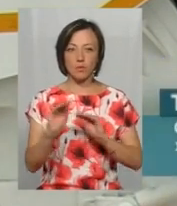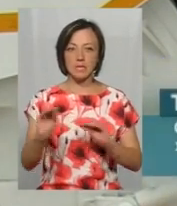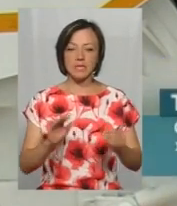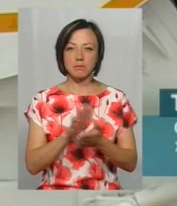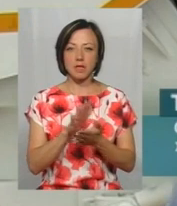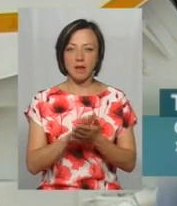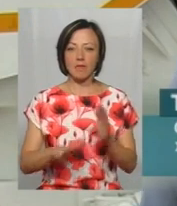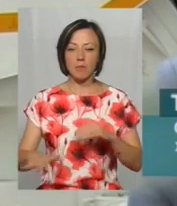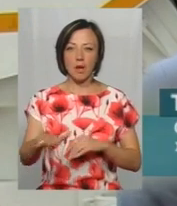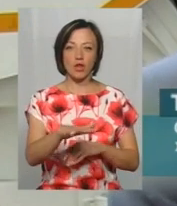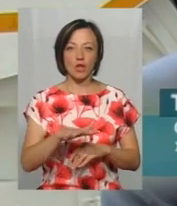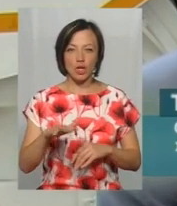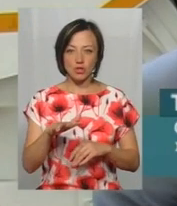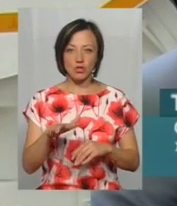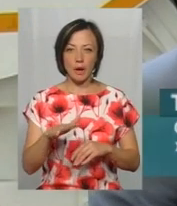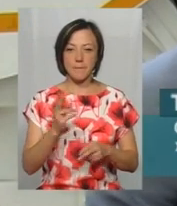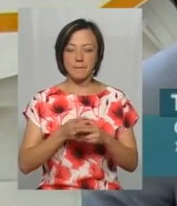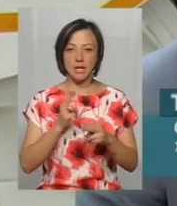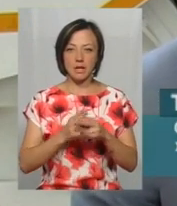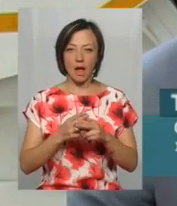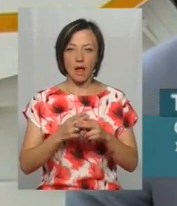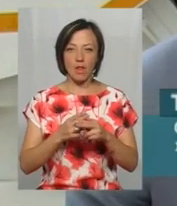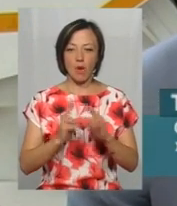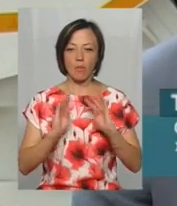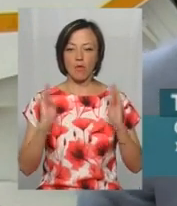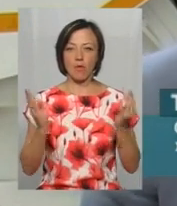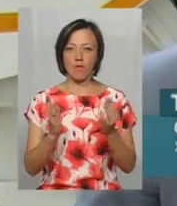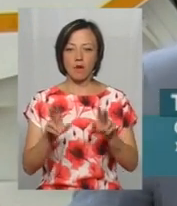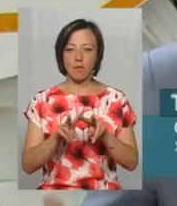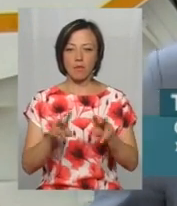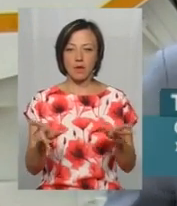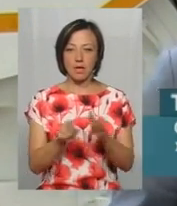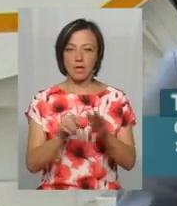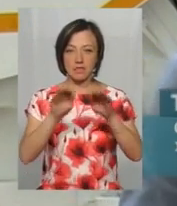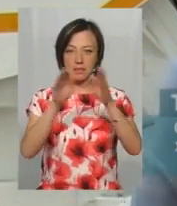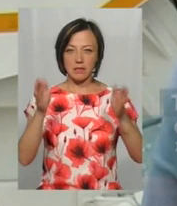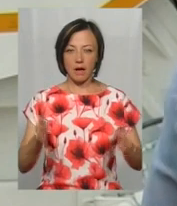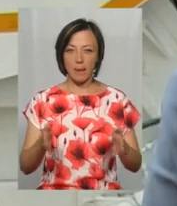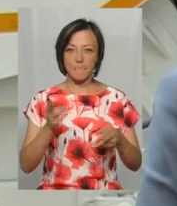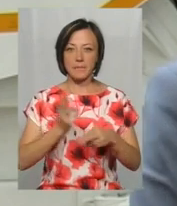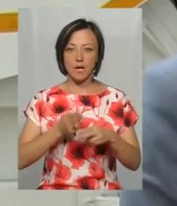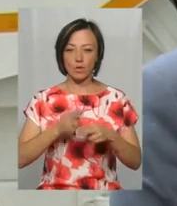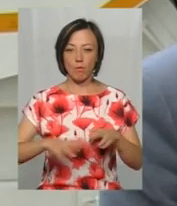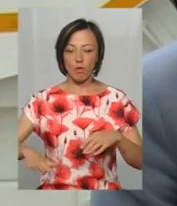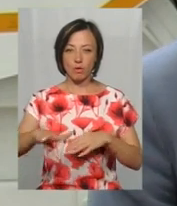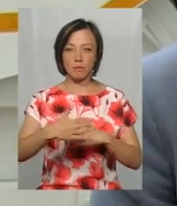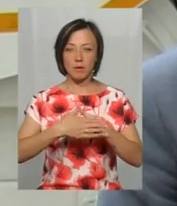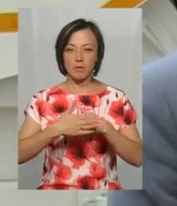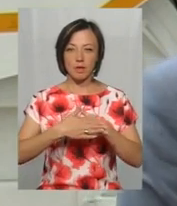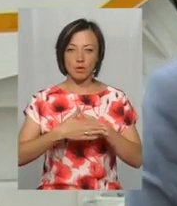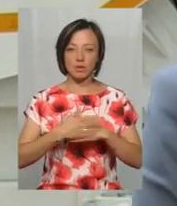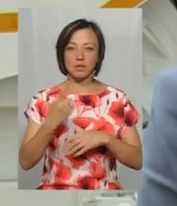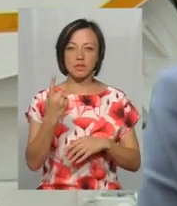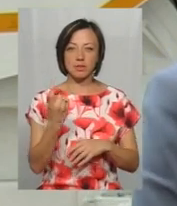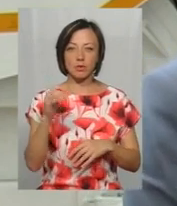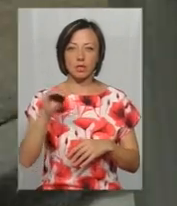сміттєвий майданчик, обшитий металопрофілем з дахом, з бетонною площадкою, це десь приблизно коштує близько